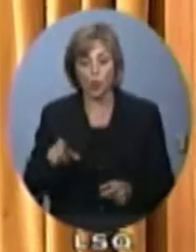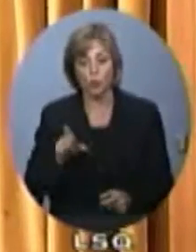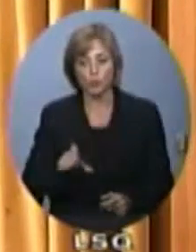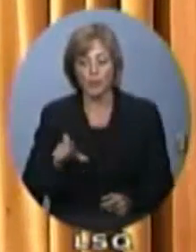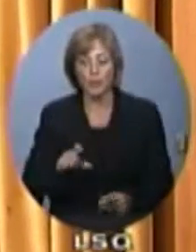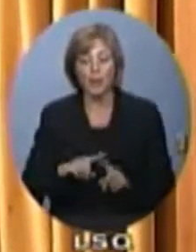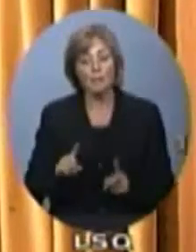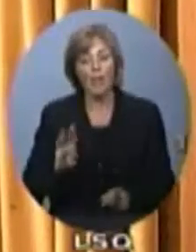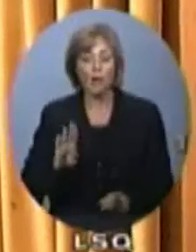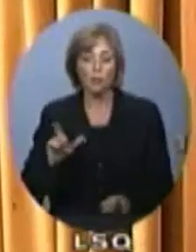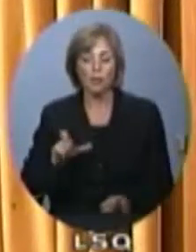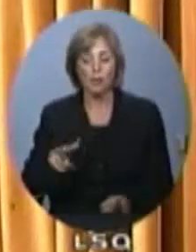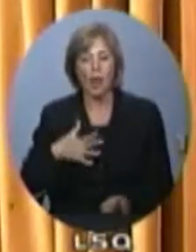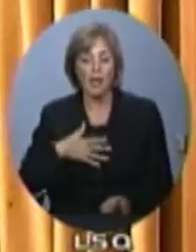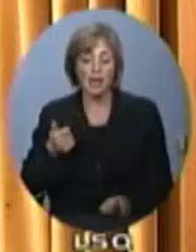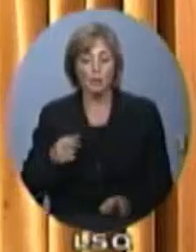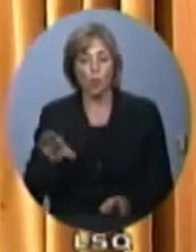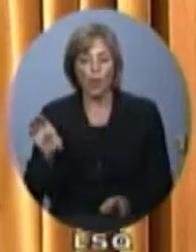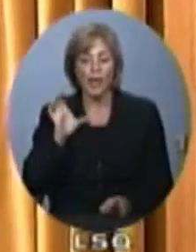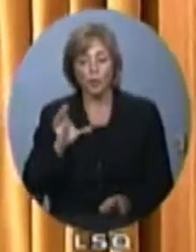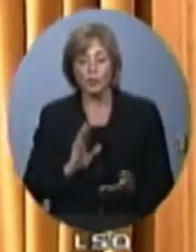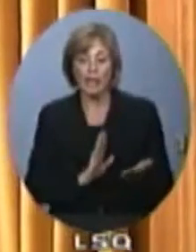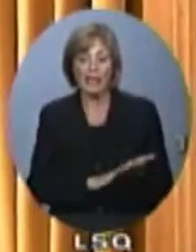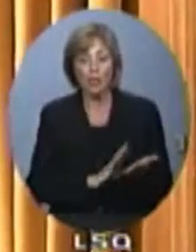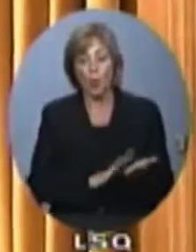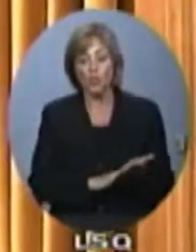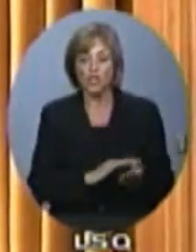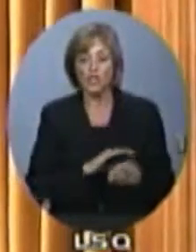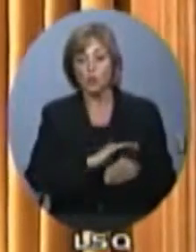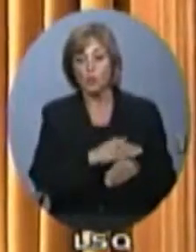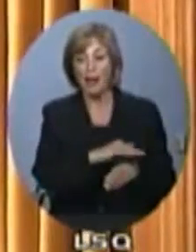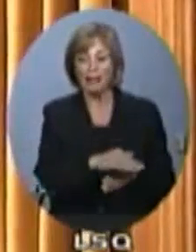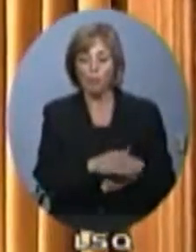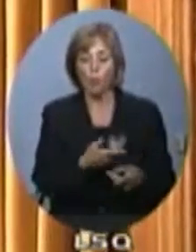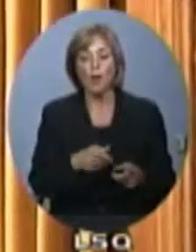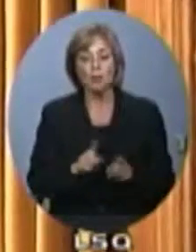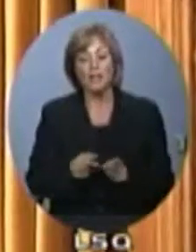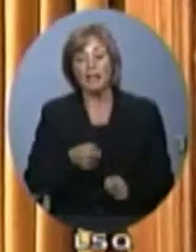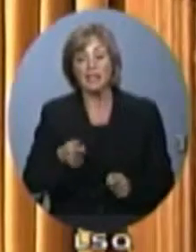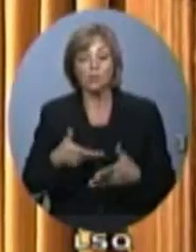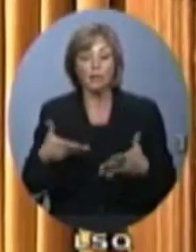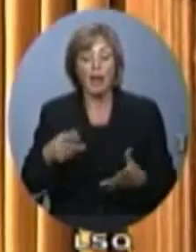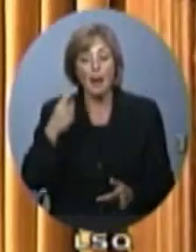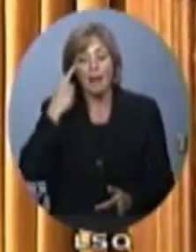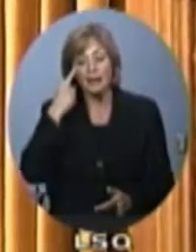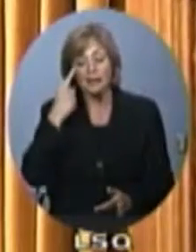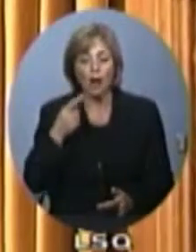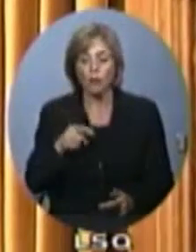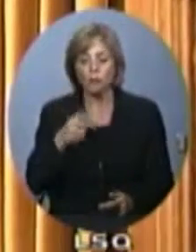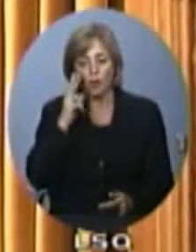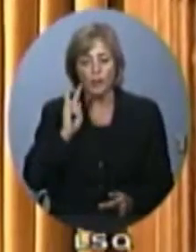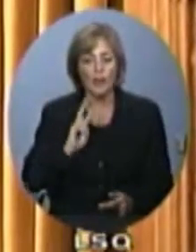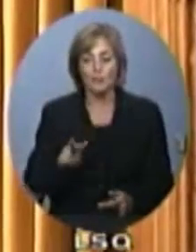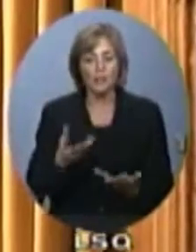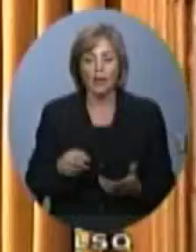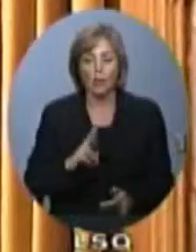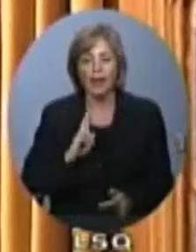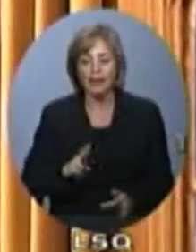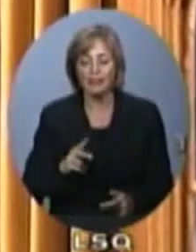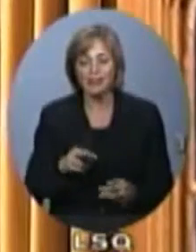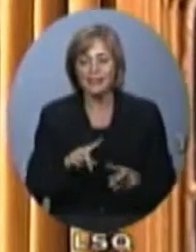préfère écouter les gauchistes du plateau et d'autres grands penseurs déconnectés de la réalité des régions. Est-ce que la